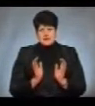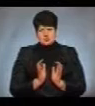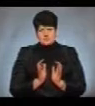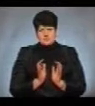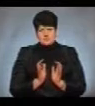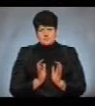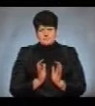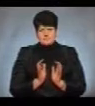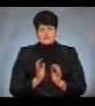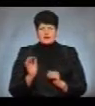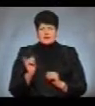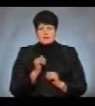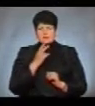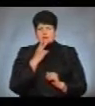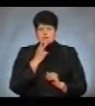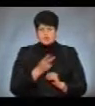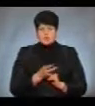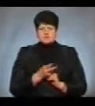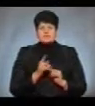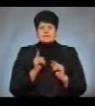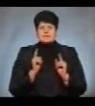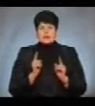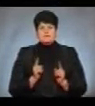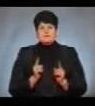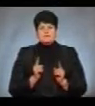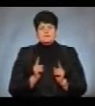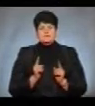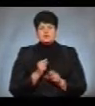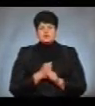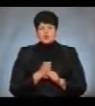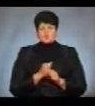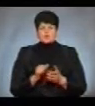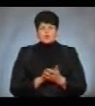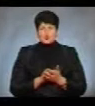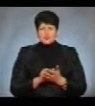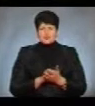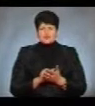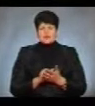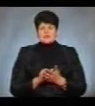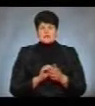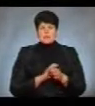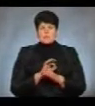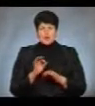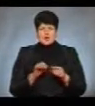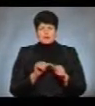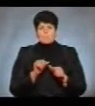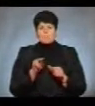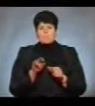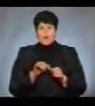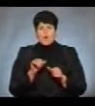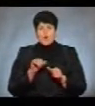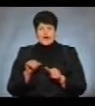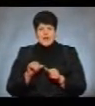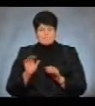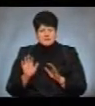І передбачалося навіть зроблення і документації проєктної по окремих. В нас